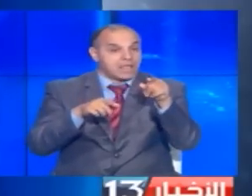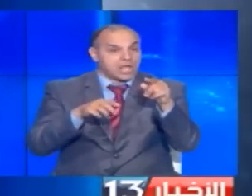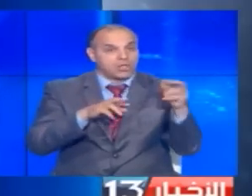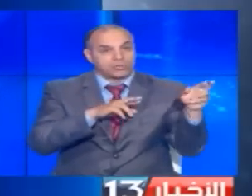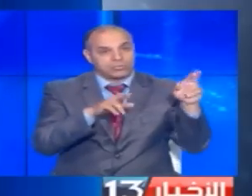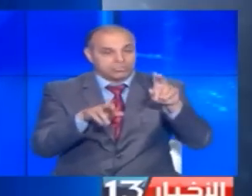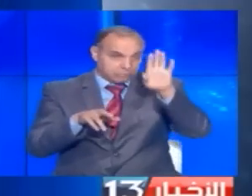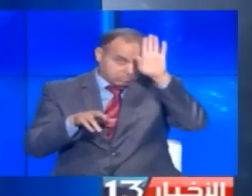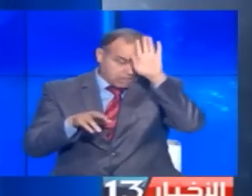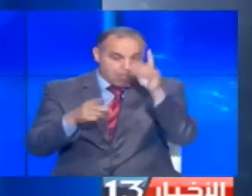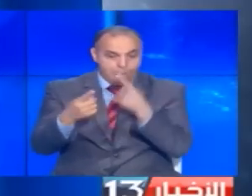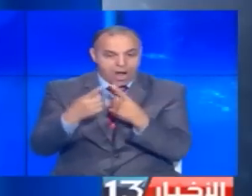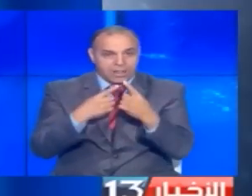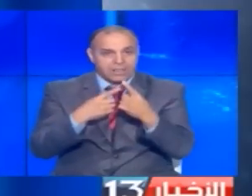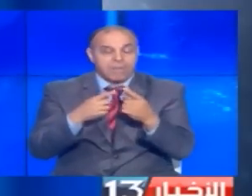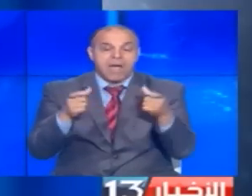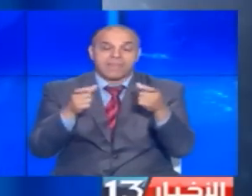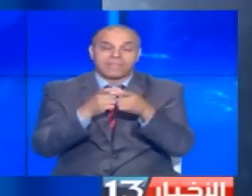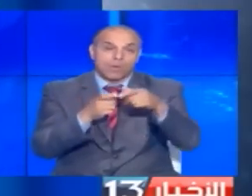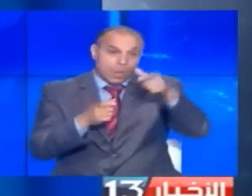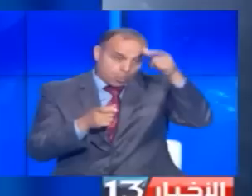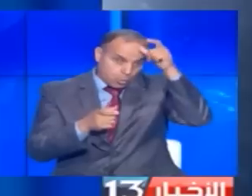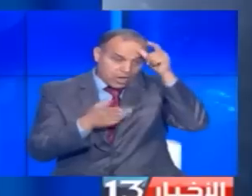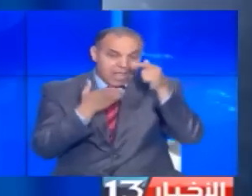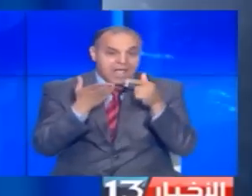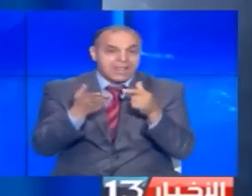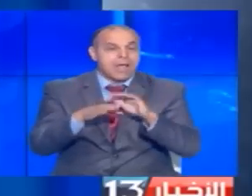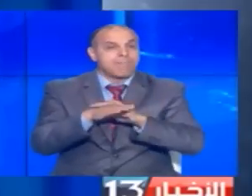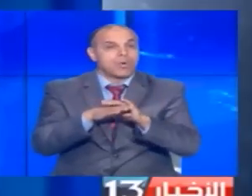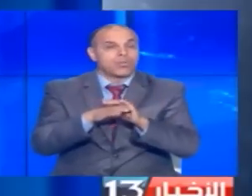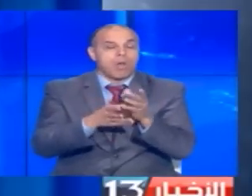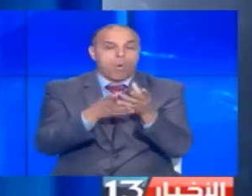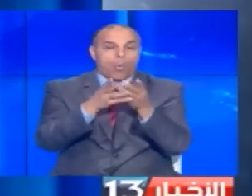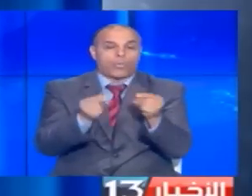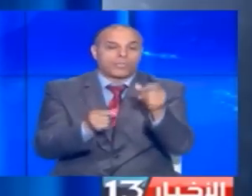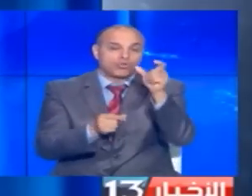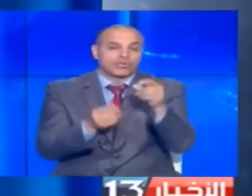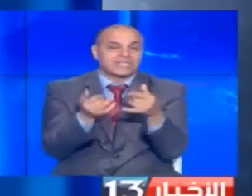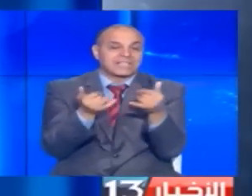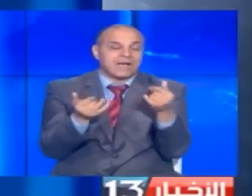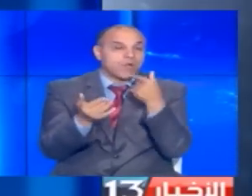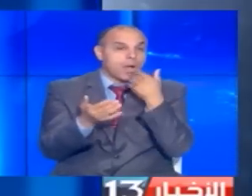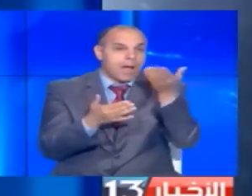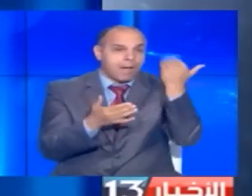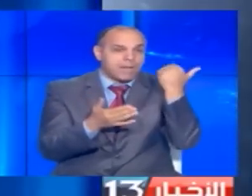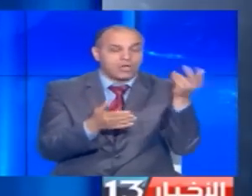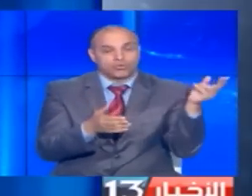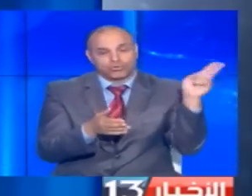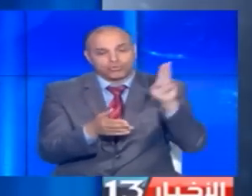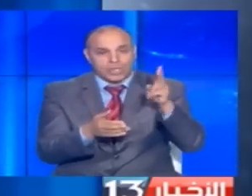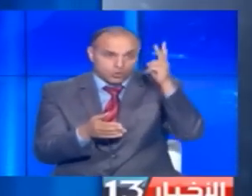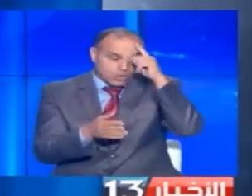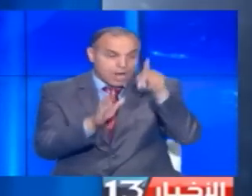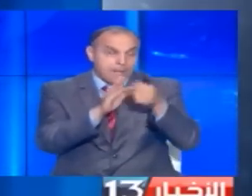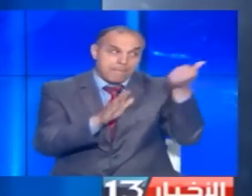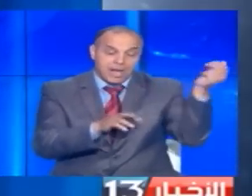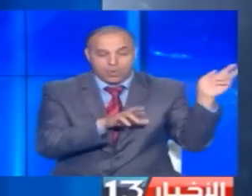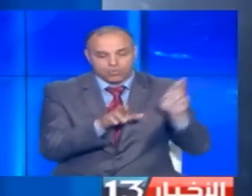في أنقرة محادثات مع السلطات التركية حول قضية الاختفاء بعد أن كان أدى زيارة للسعودية